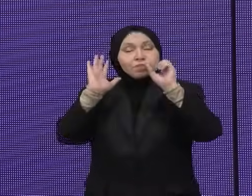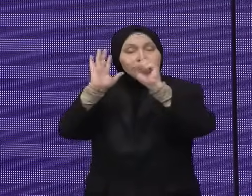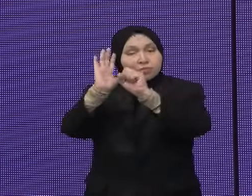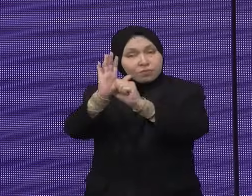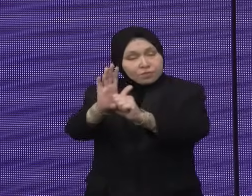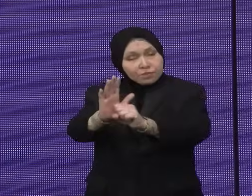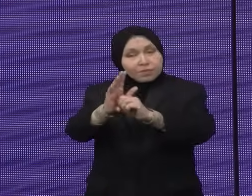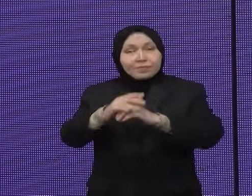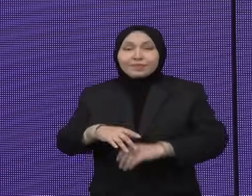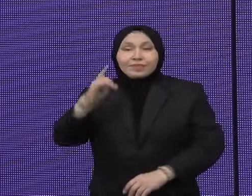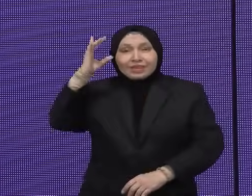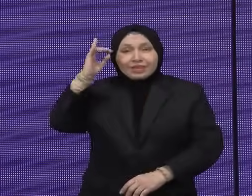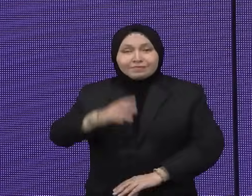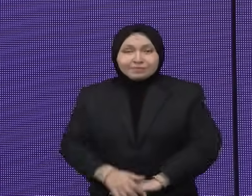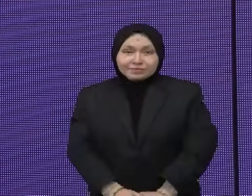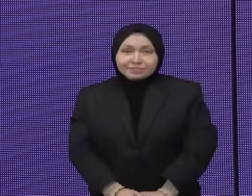Salat Infaq, insyaAllah.